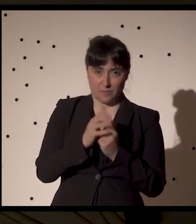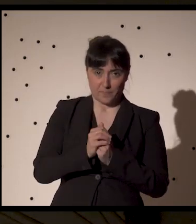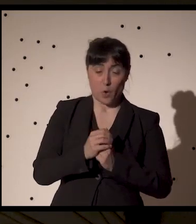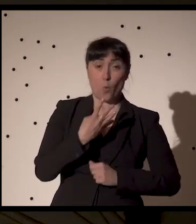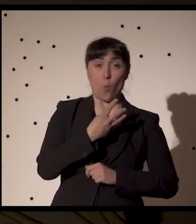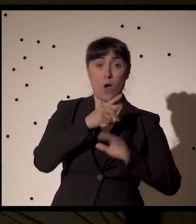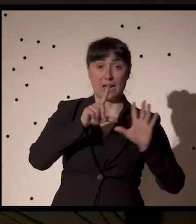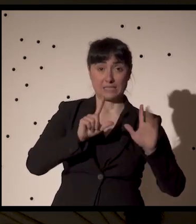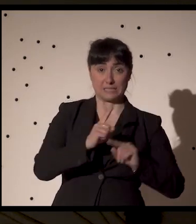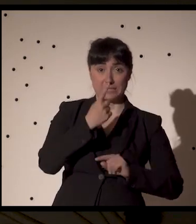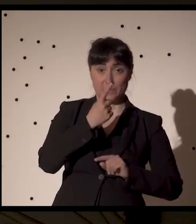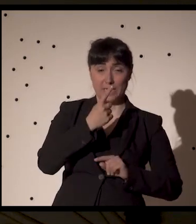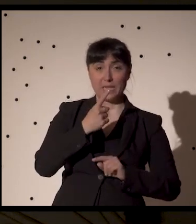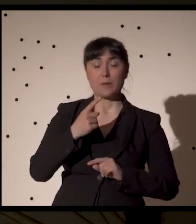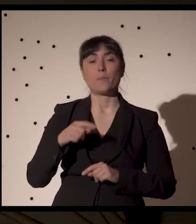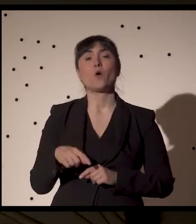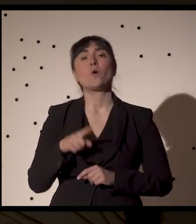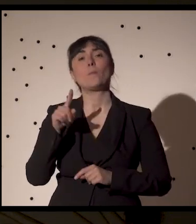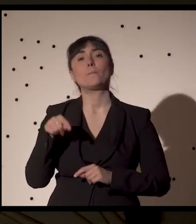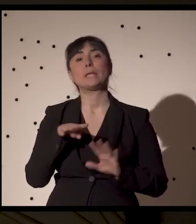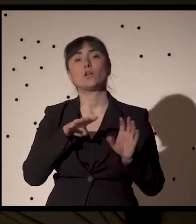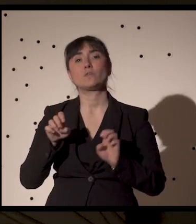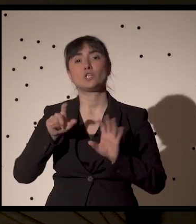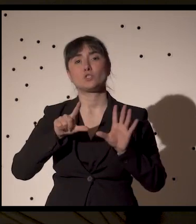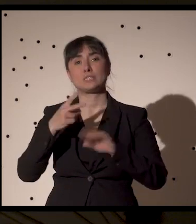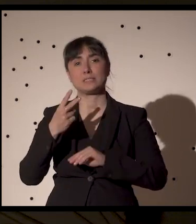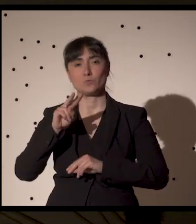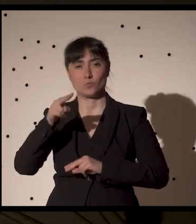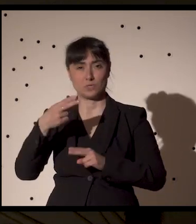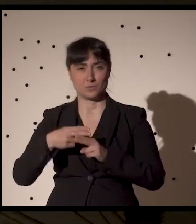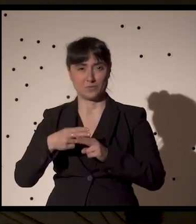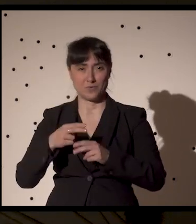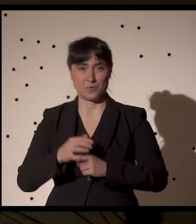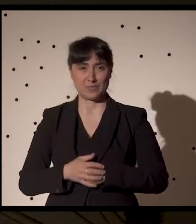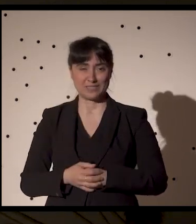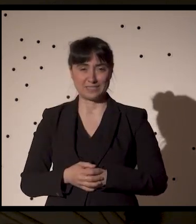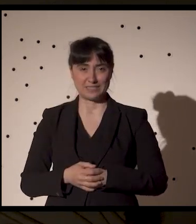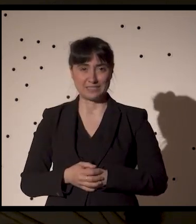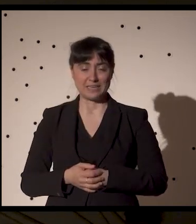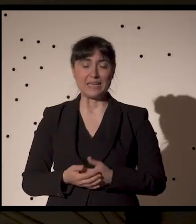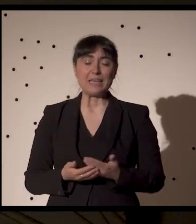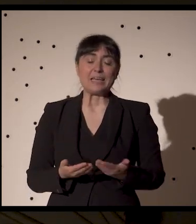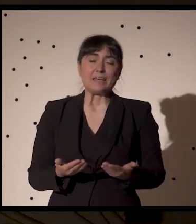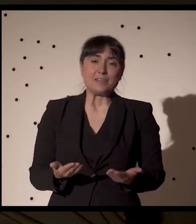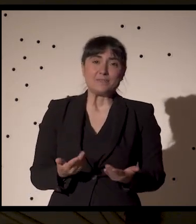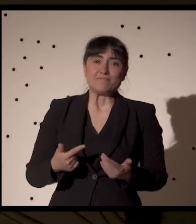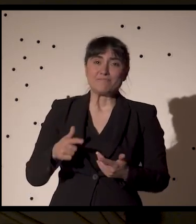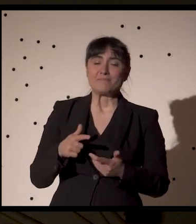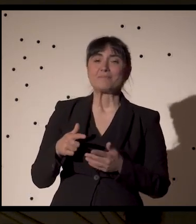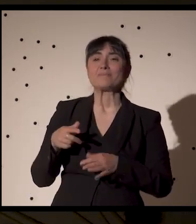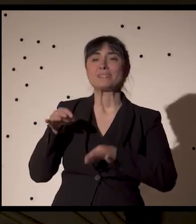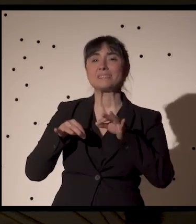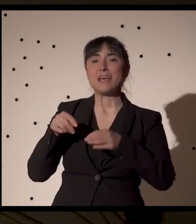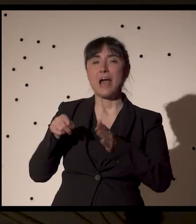l'avventura di teatro azione Massimo come omaggio alla storia del piccolo ha scelto di ritornare